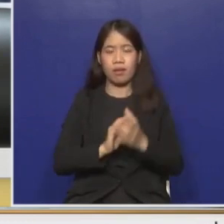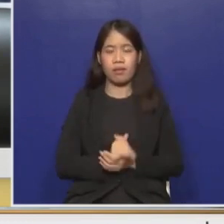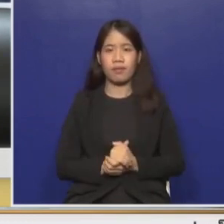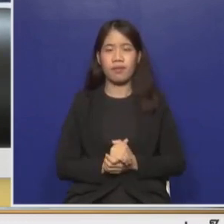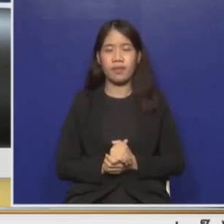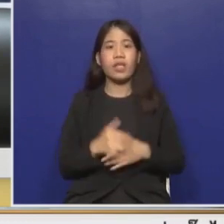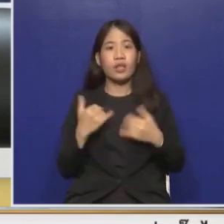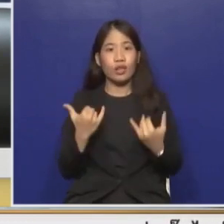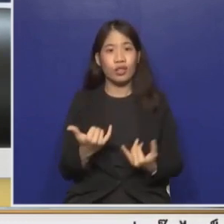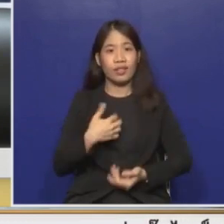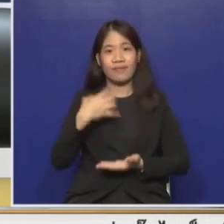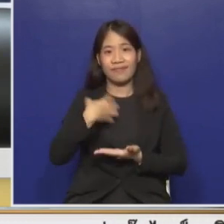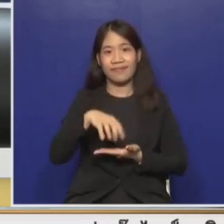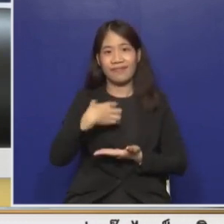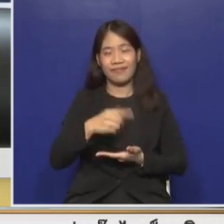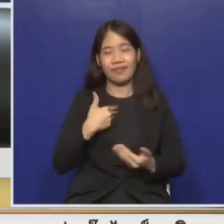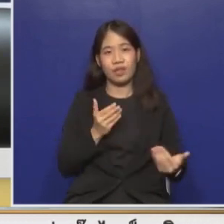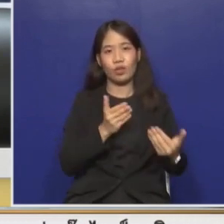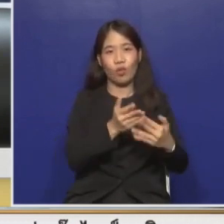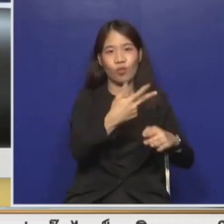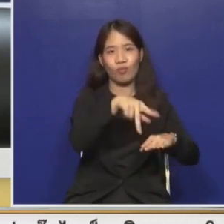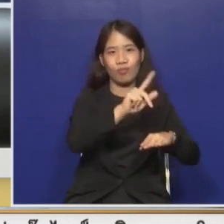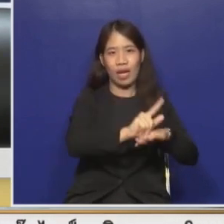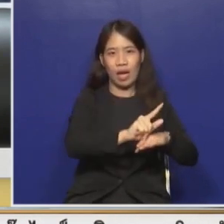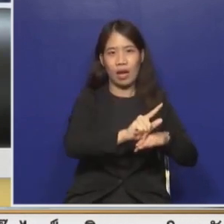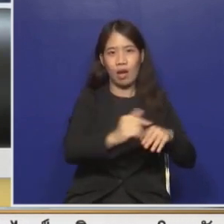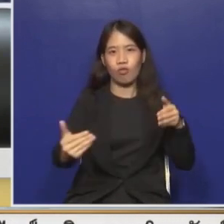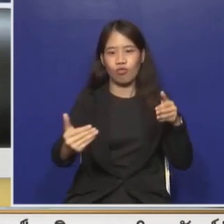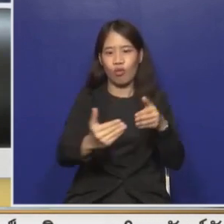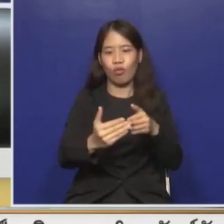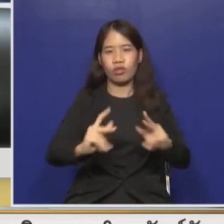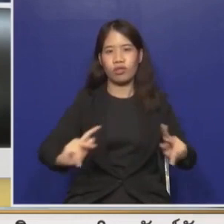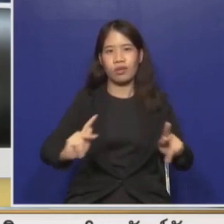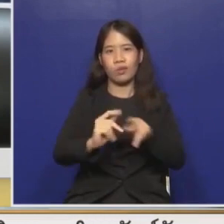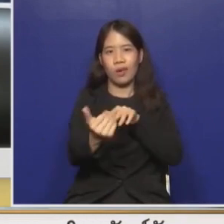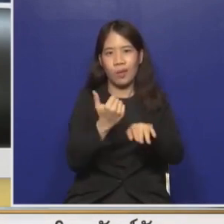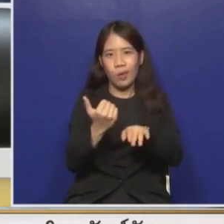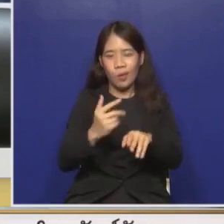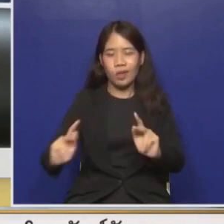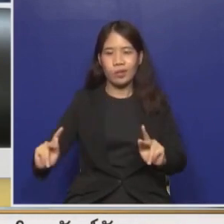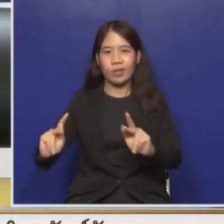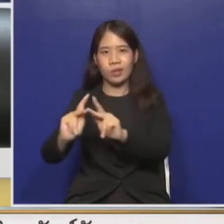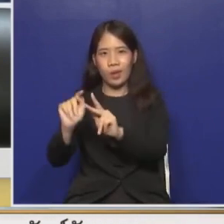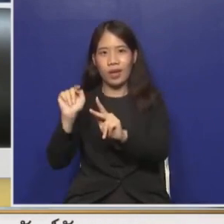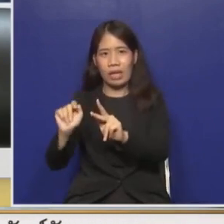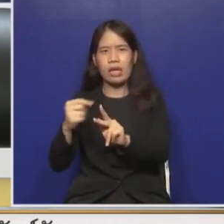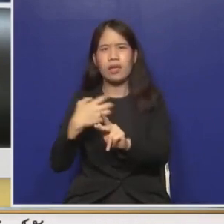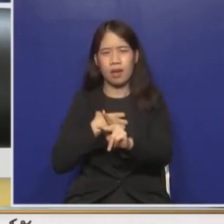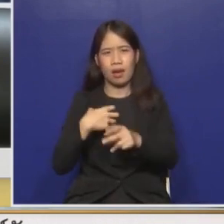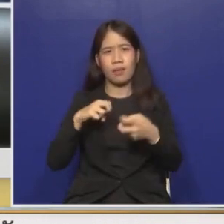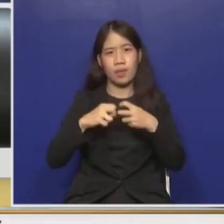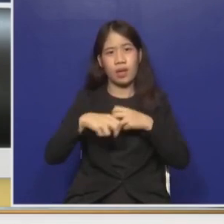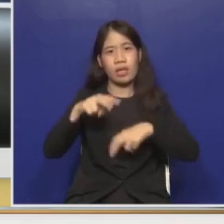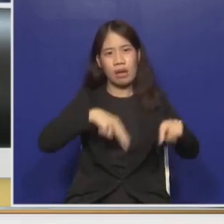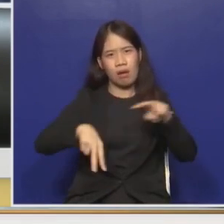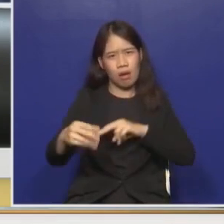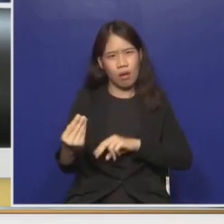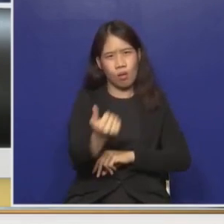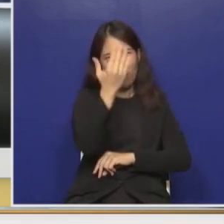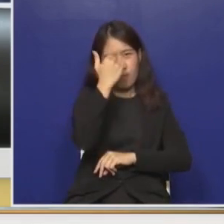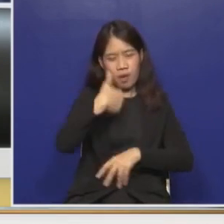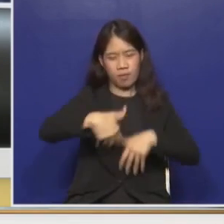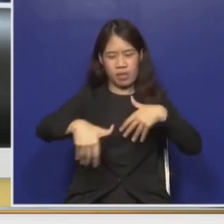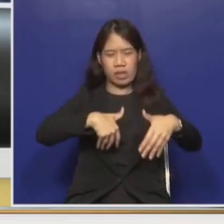ไปเพานั้นผมกับเรียนท่ประทานสับพาไปถึงกระส่งทั้งสองกระส่งให้รีบดำเนินการแ้ปัญหาให้พี่น้องประชาชนในพ้นที่